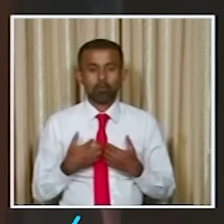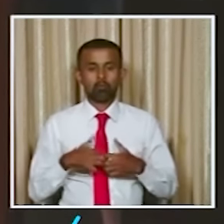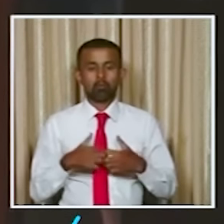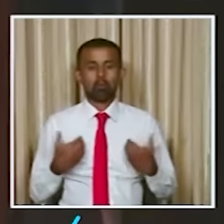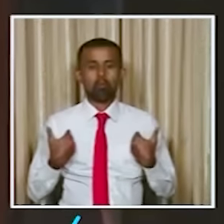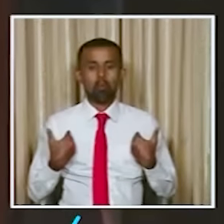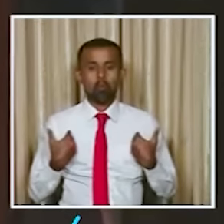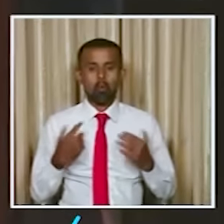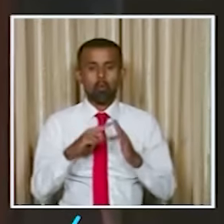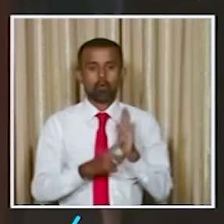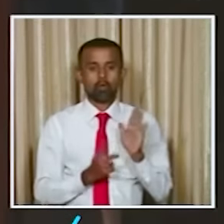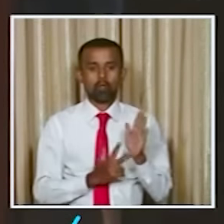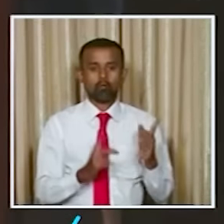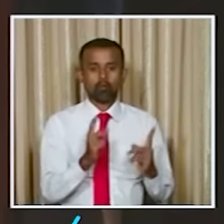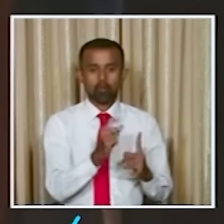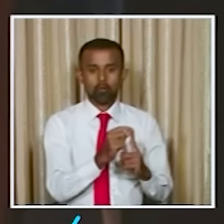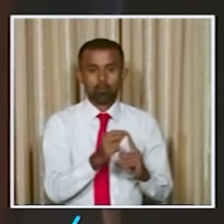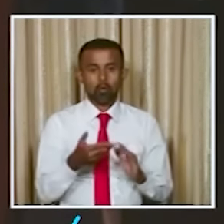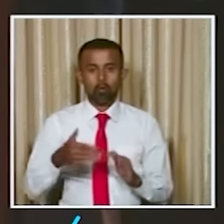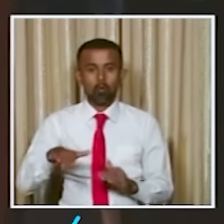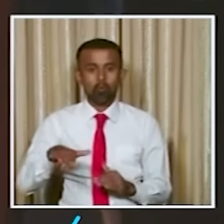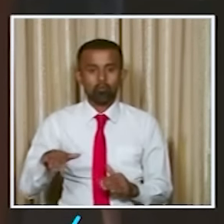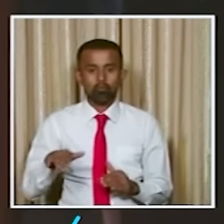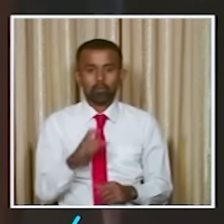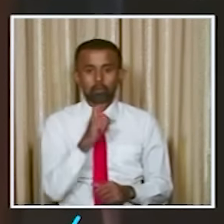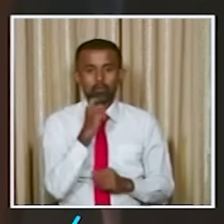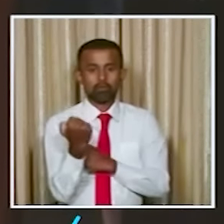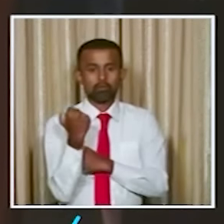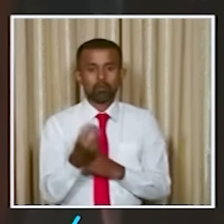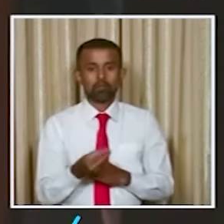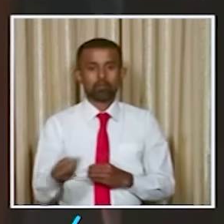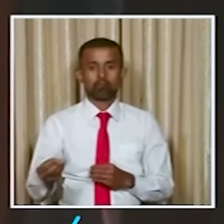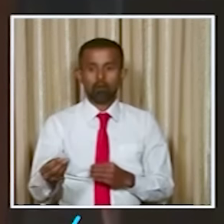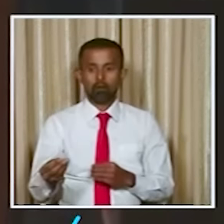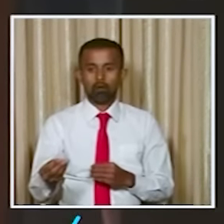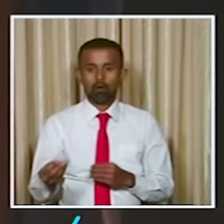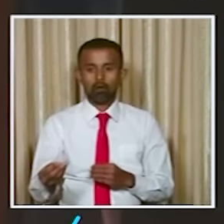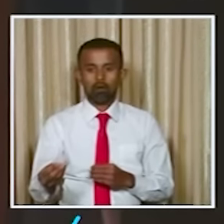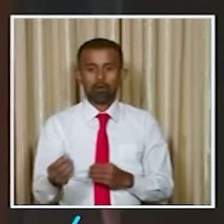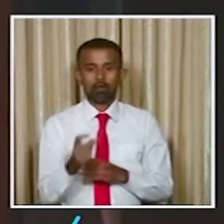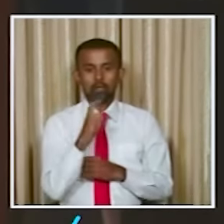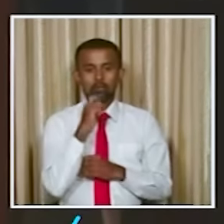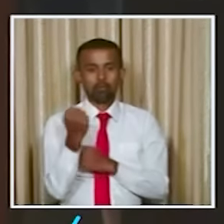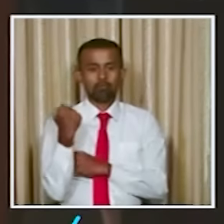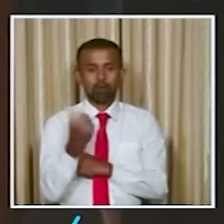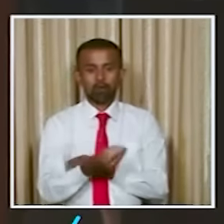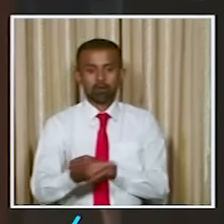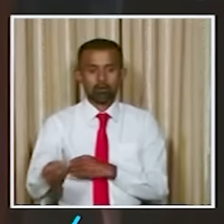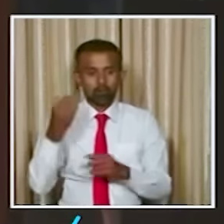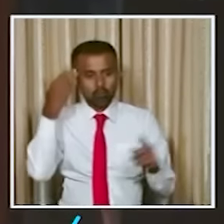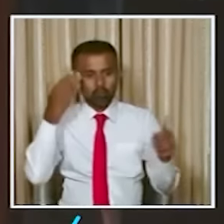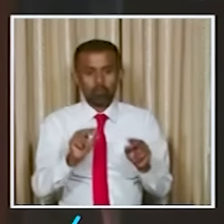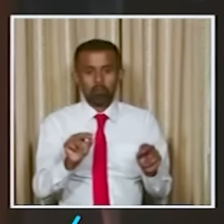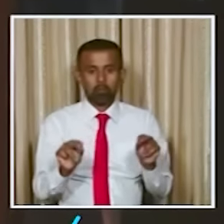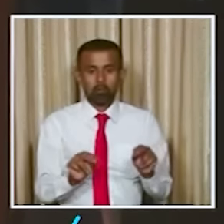තියෙනවා ජනතා විමුක්ති පෙරමුණේ ගම්මට්ටමේ එක්කෙනට අධිකරණ බලයක් දෙනවා කියන එක. එතකොට ඒ අධිකරණ බලයක් දීම පිළිබඳව මේ